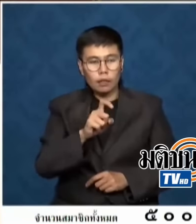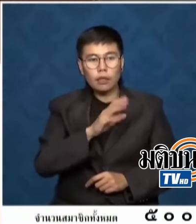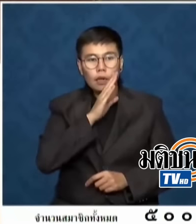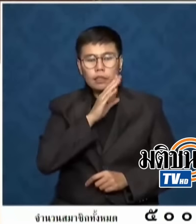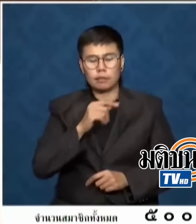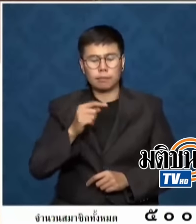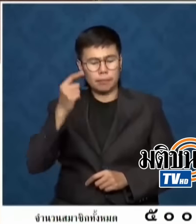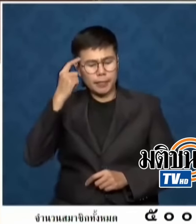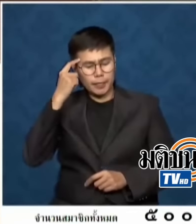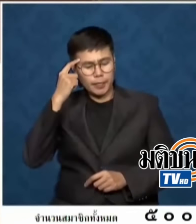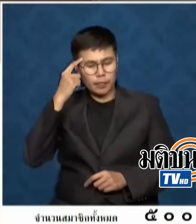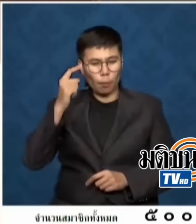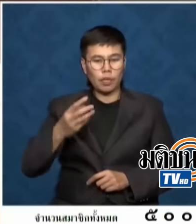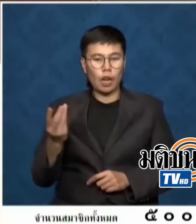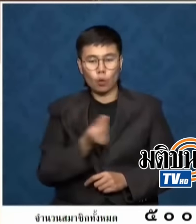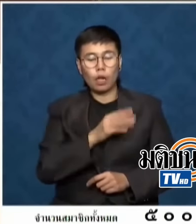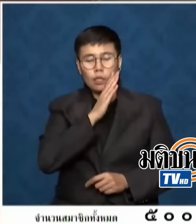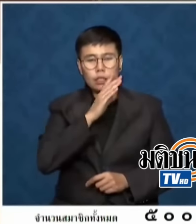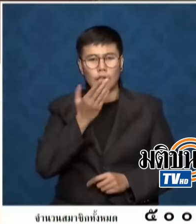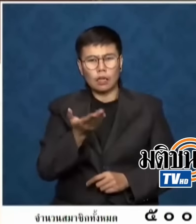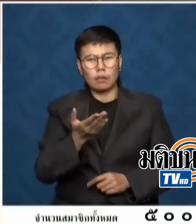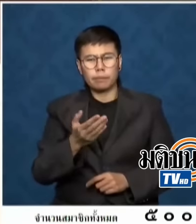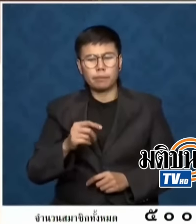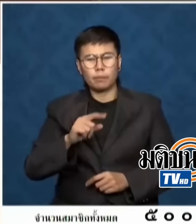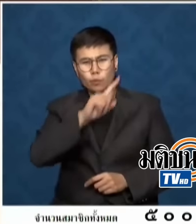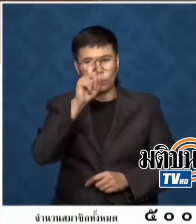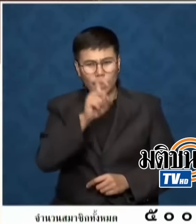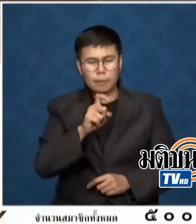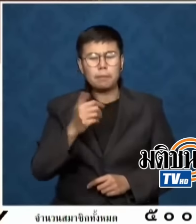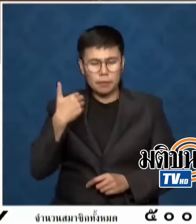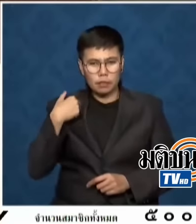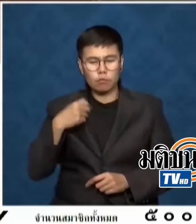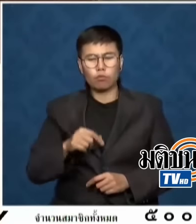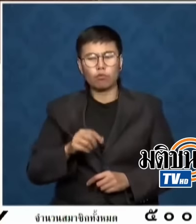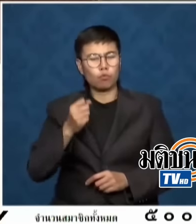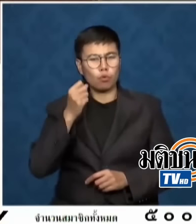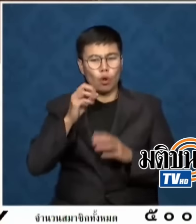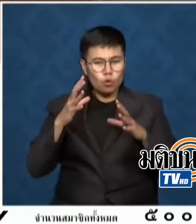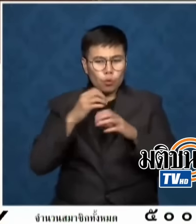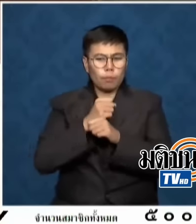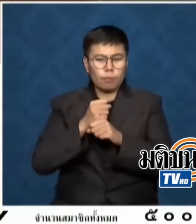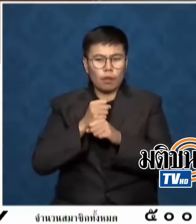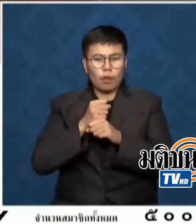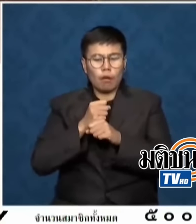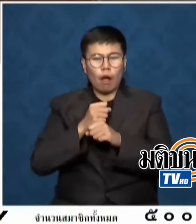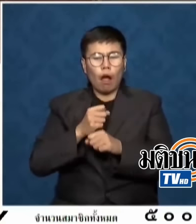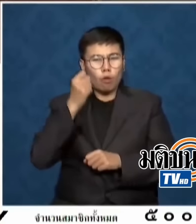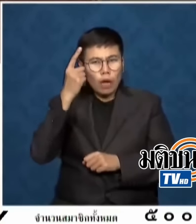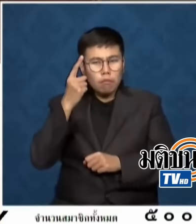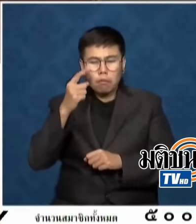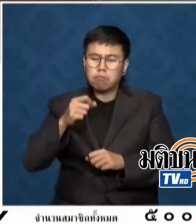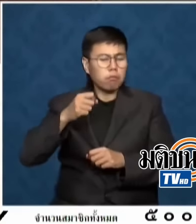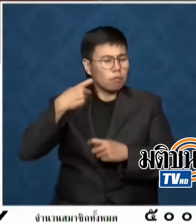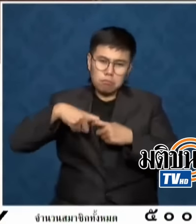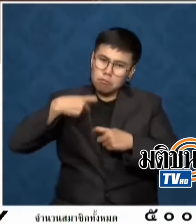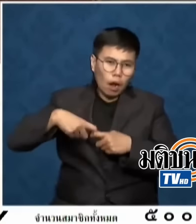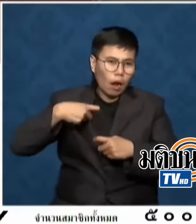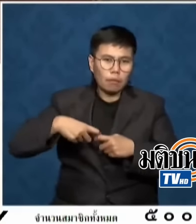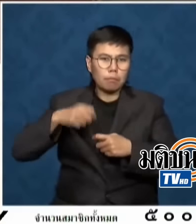ครับแต่ถ้าท่านยังมีการติดใจอย่างนี้นะครับแทนที่เราจะเข้าใจกันแทนที่เราจะเห็นใจกันมันก็เป็นเรื่องลำบากนะครับ